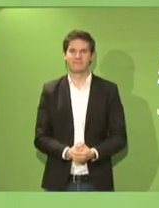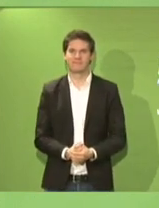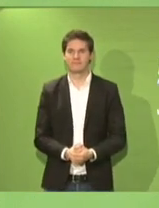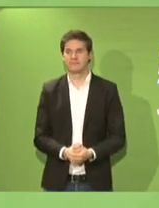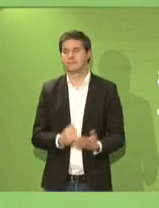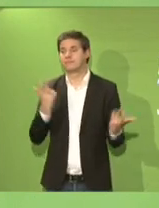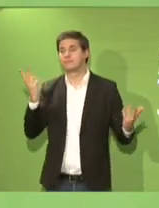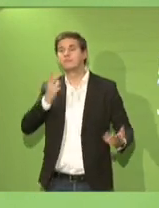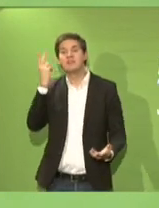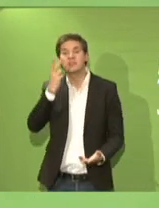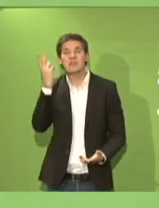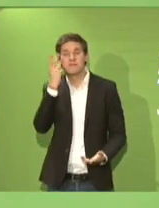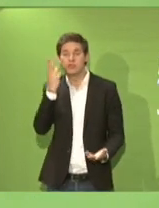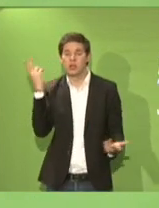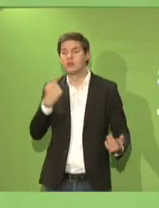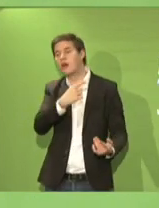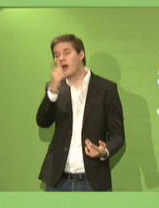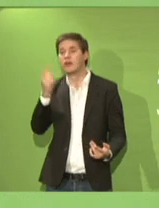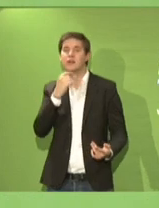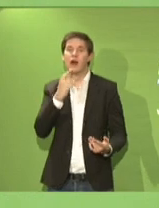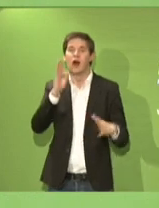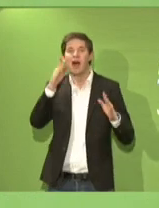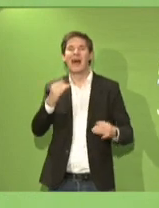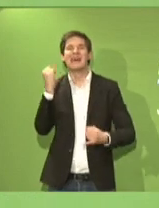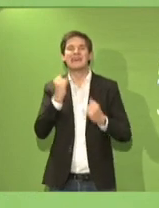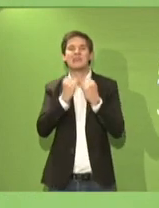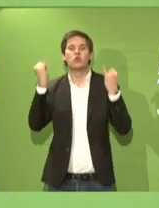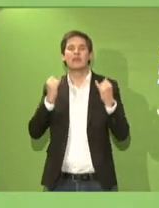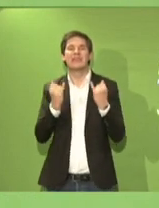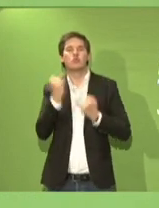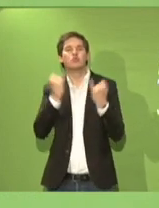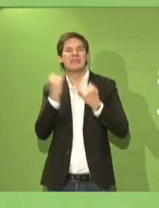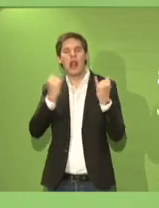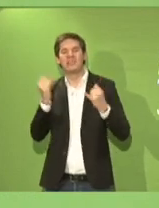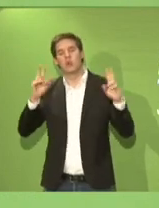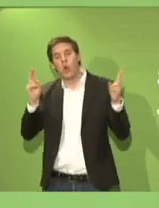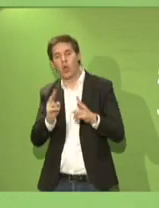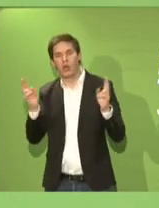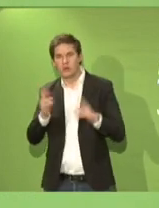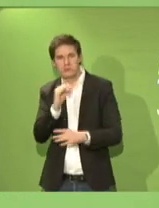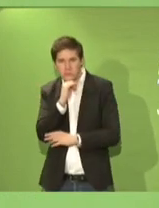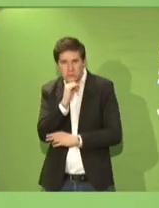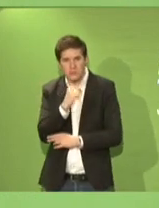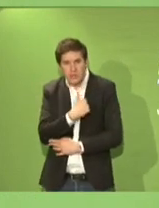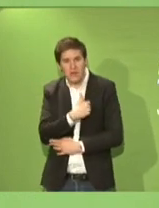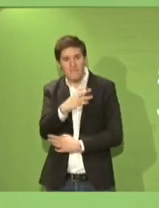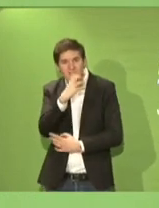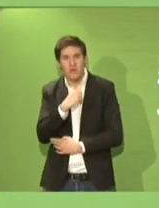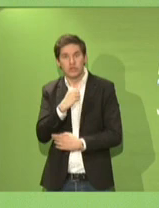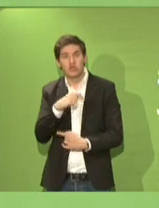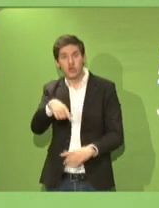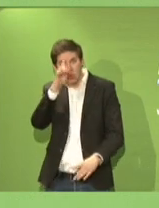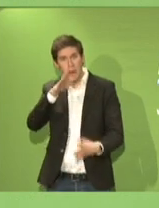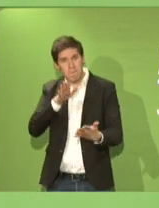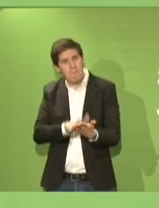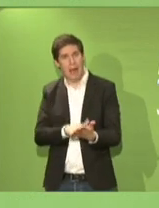Und natürlich wollen wir, das ist immer diese elende Deindustrialisierungsdebatte, lasst euch das nicht um die Ohren hauen. Wir wollen, dass Deutschland Industrieland